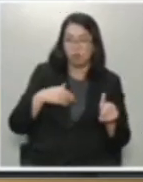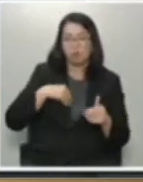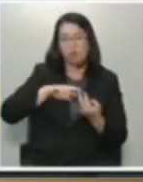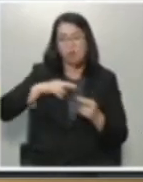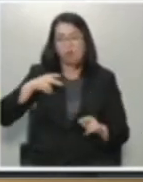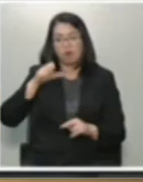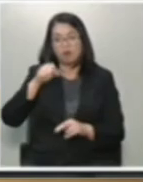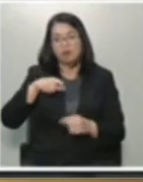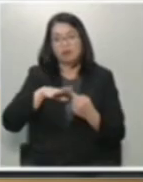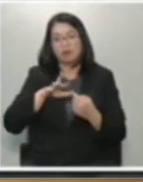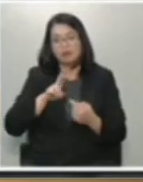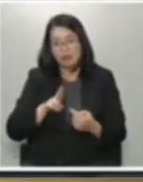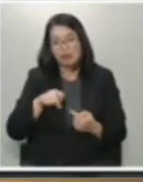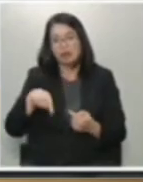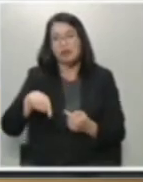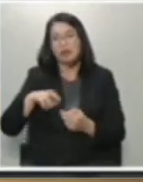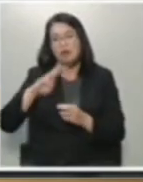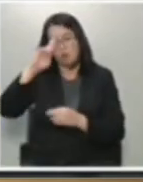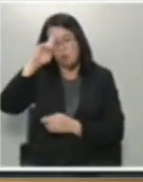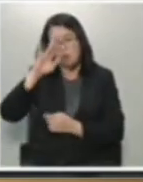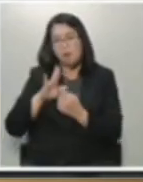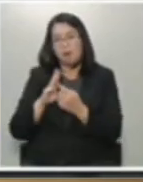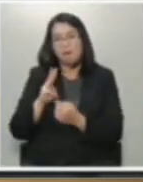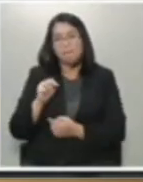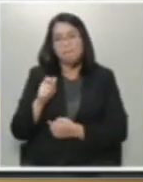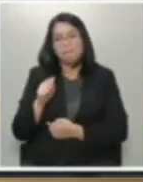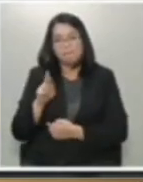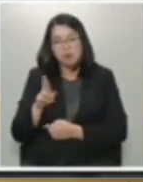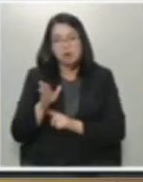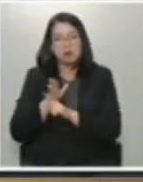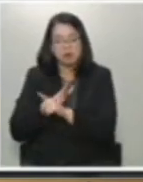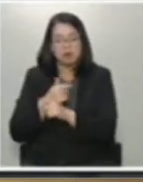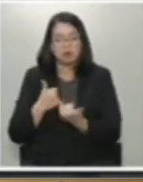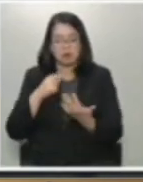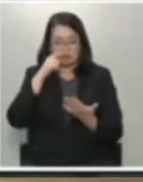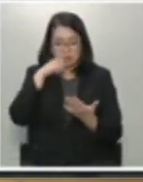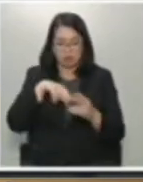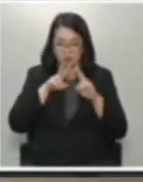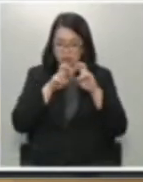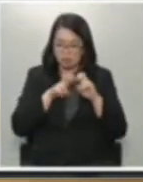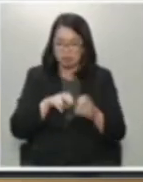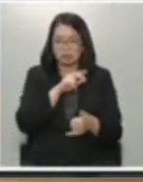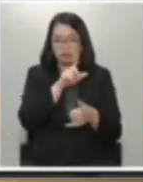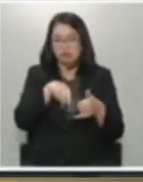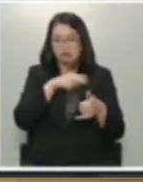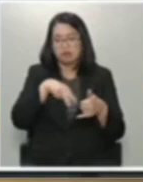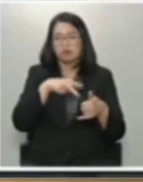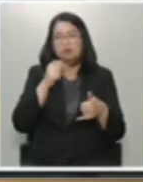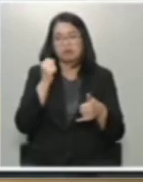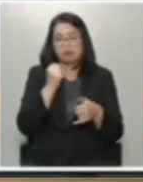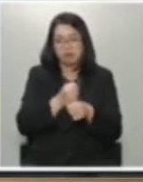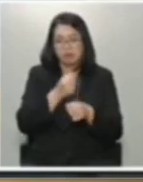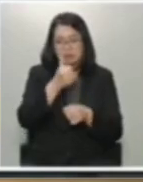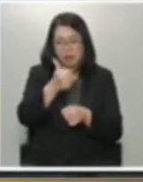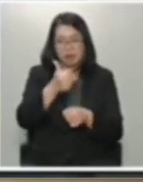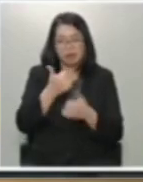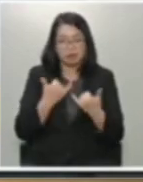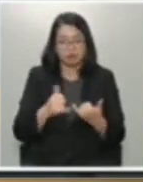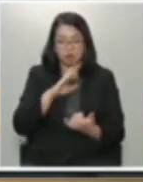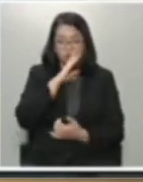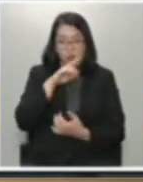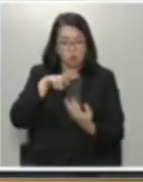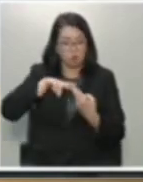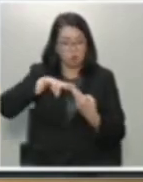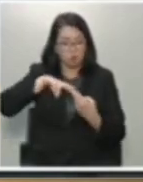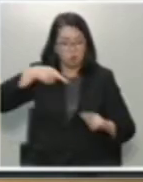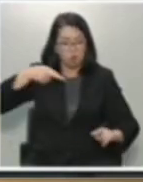าโรคเมอร์ซึ่งก็เป็นที่ประจักษ์นะฮะว่าการจัดการโรคอุบัติใหม่ของประเทศไทยเนี่ยนะครับ